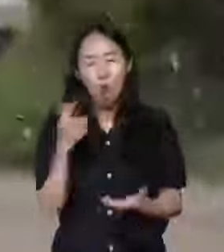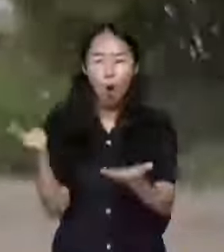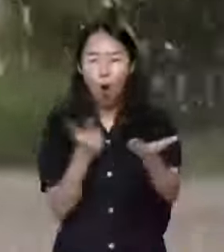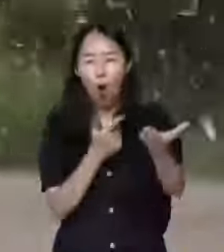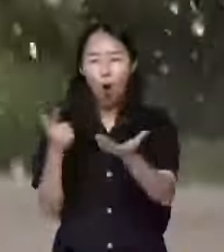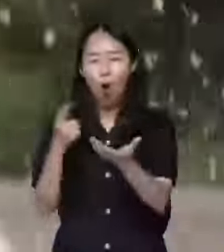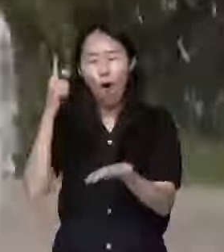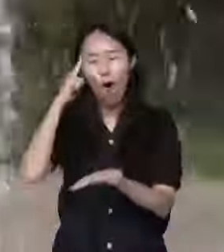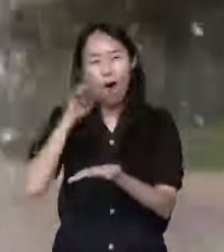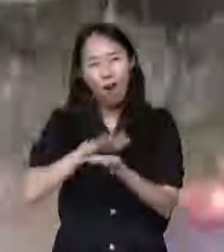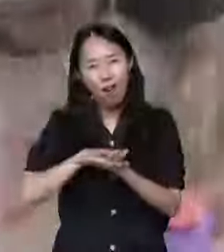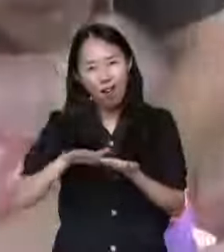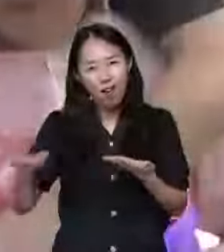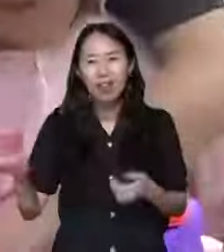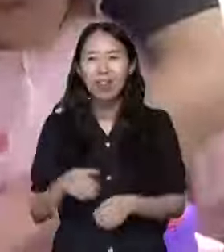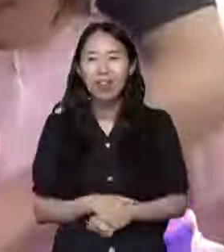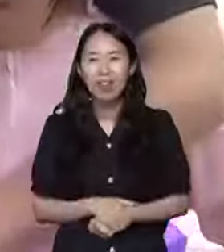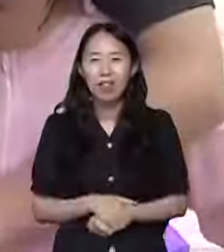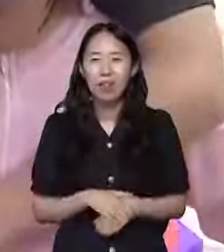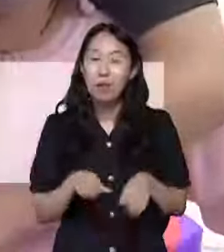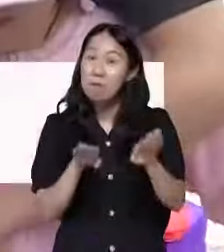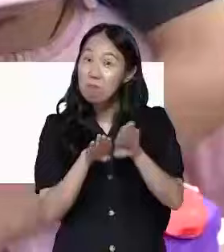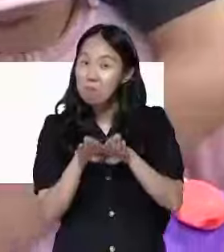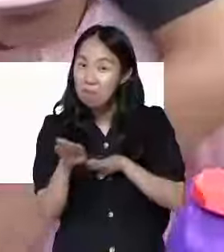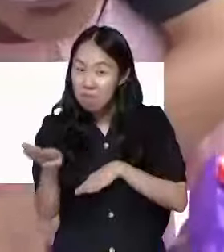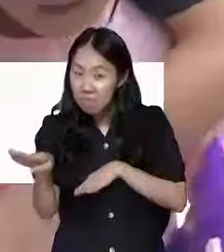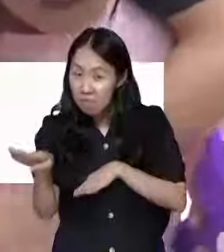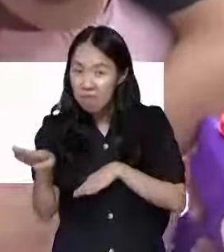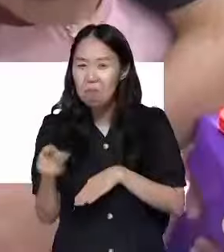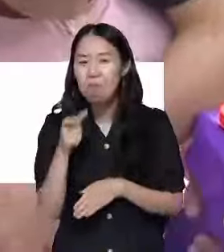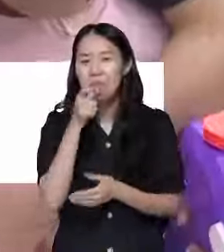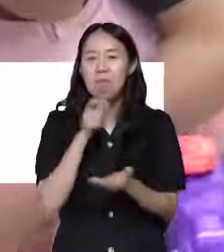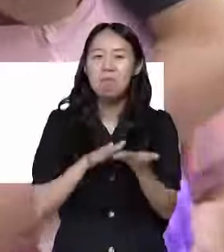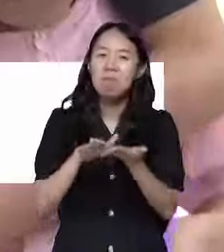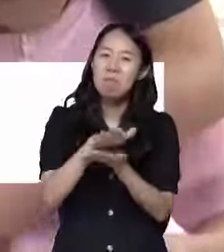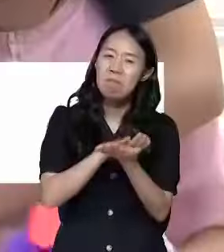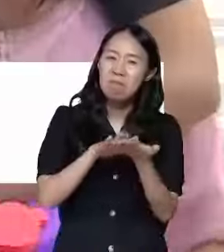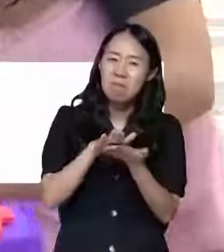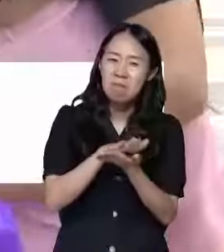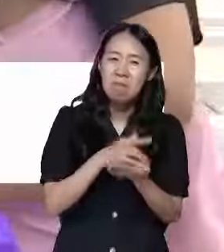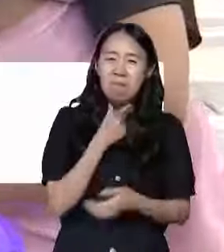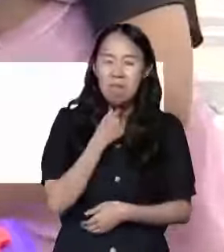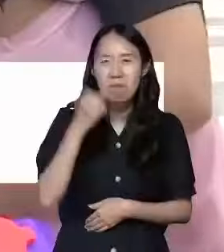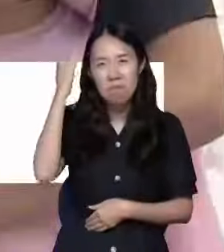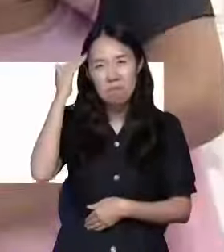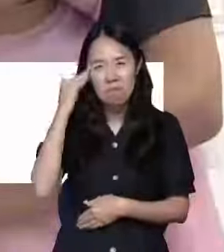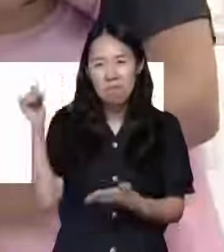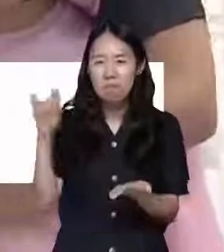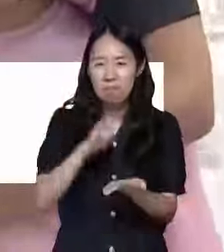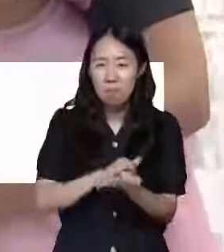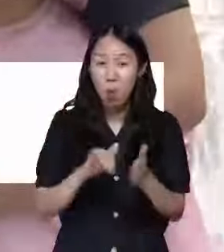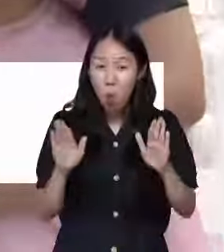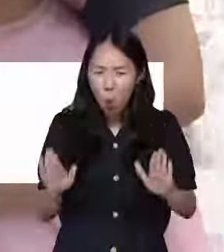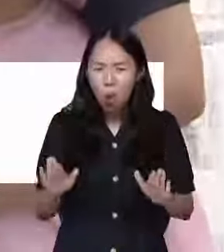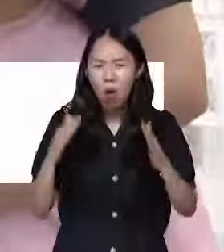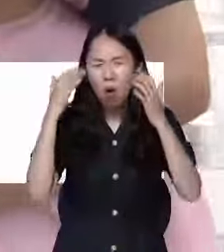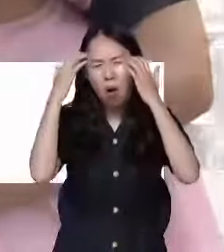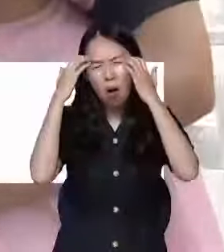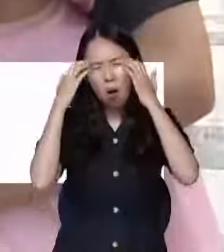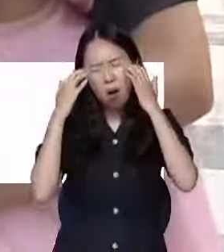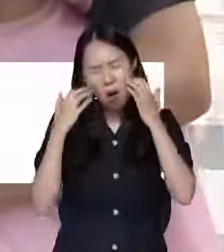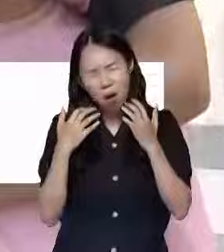더위를 식힙니다. 방학이어서 물놀이하러 한국 왔어요. 오늘 날씨